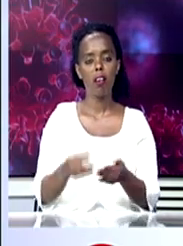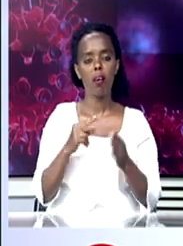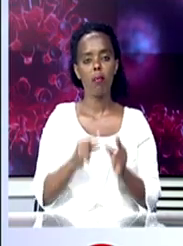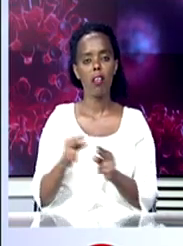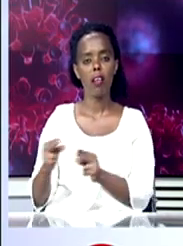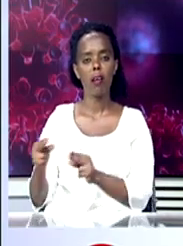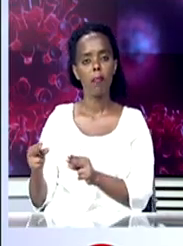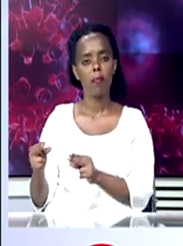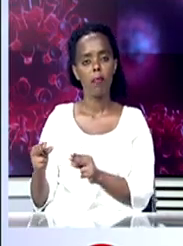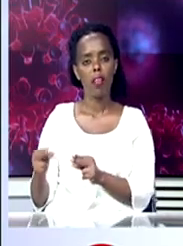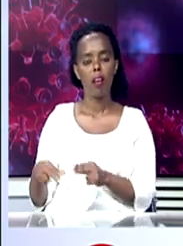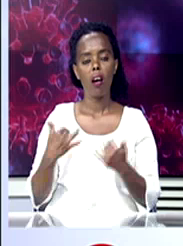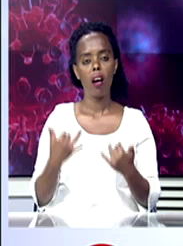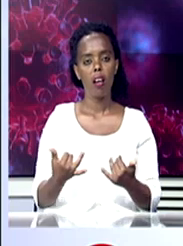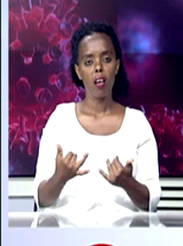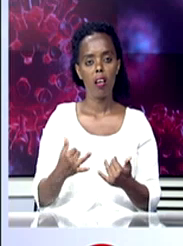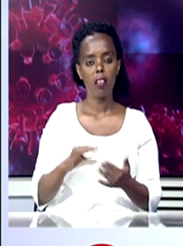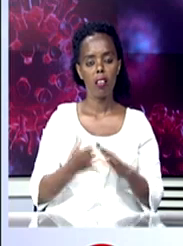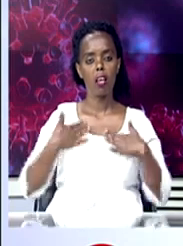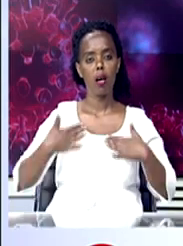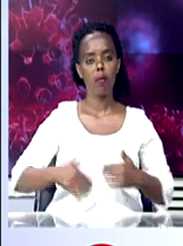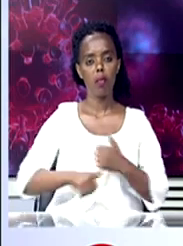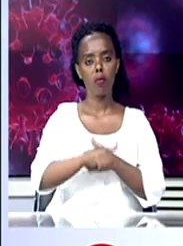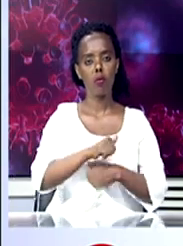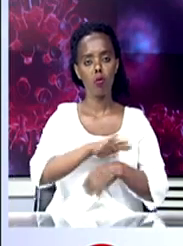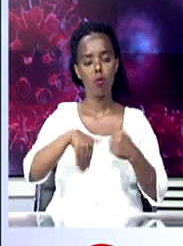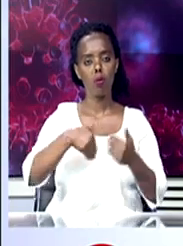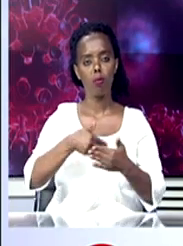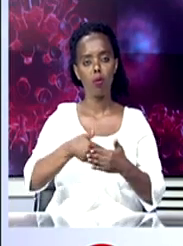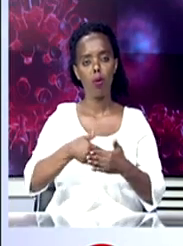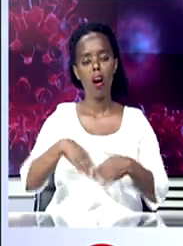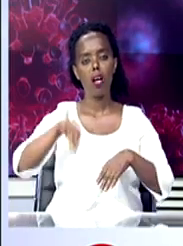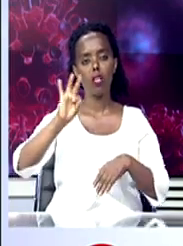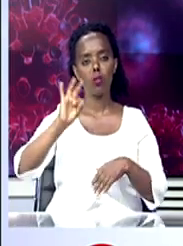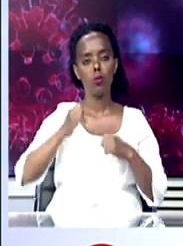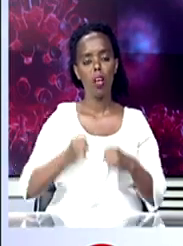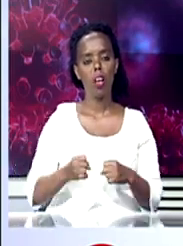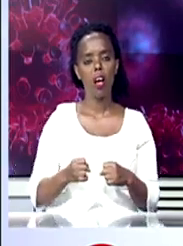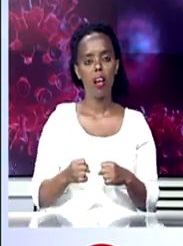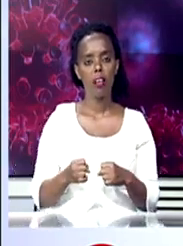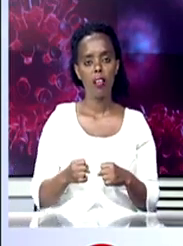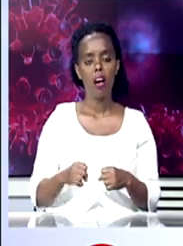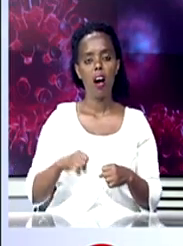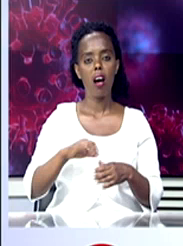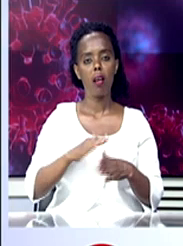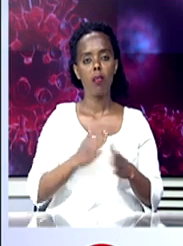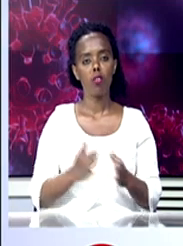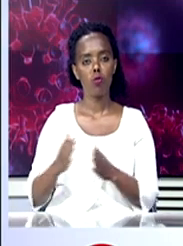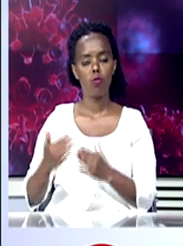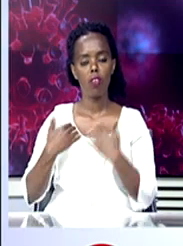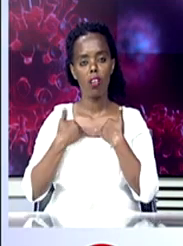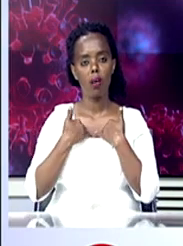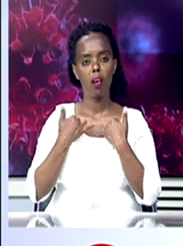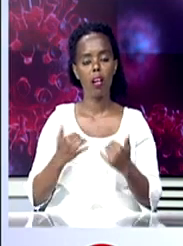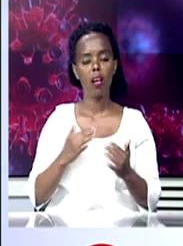ramadee haala itti qaama midhamtoonni kun hundumtuu argachuu danda'an haala mijeessuu qaba.